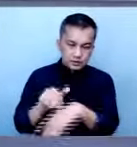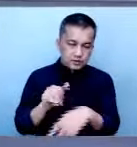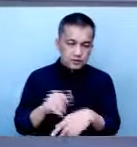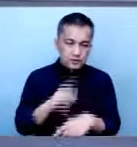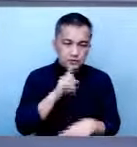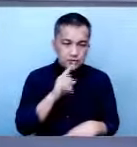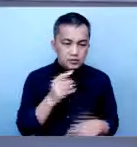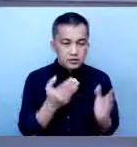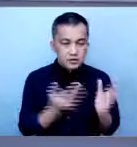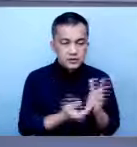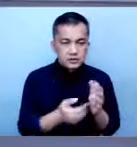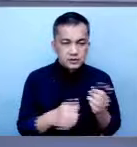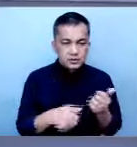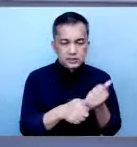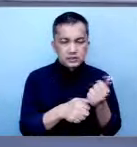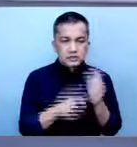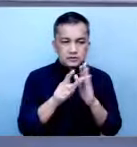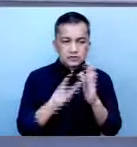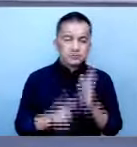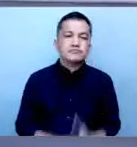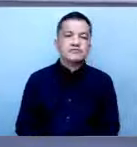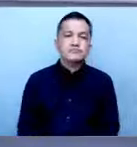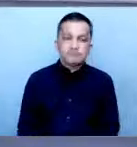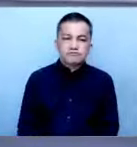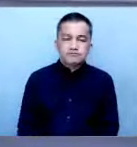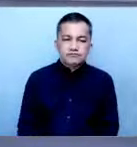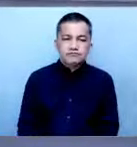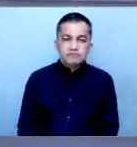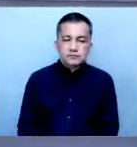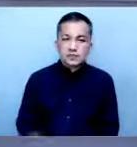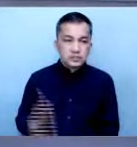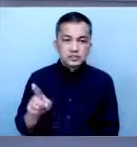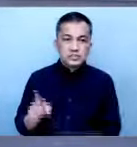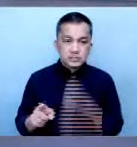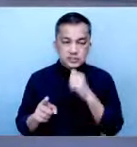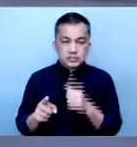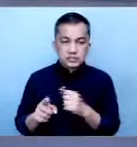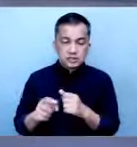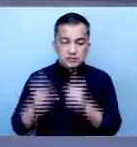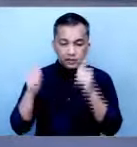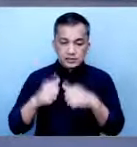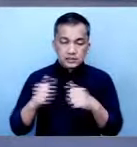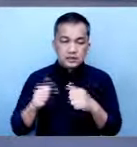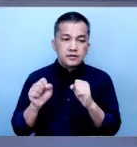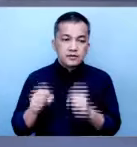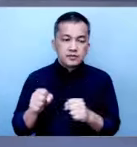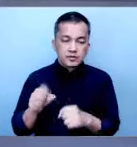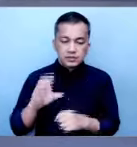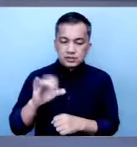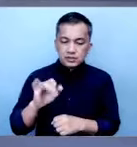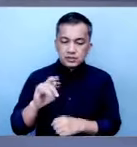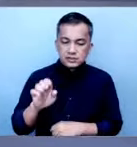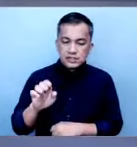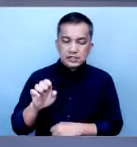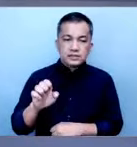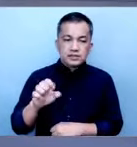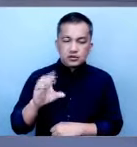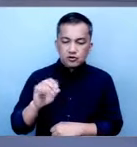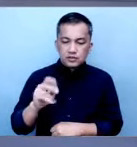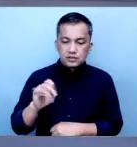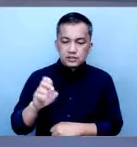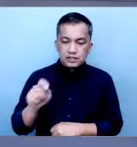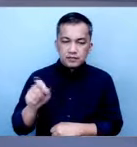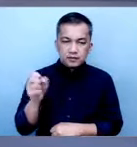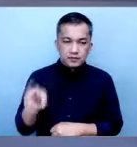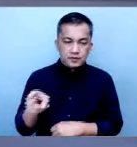testigo in aid of legislation. At kung hindi po sila pumayag, pwede silang i-cite in contempt at